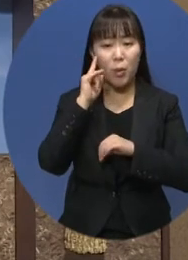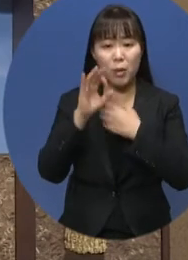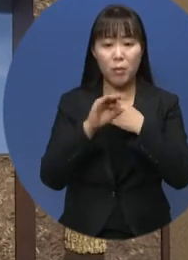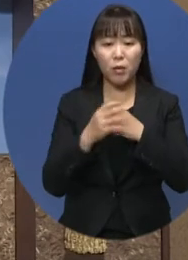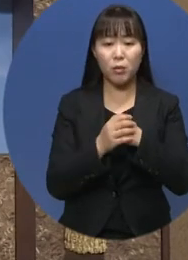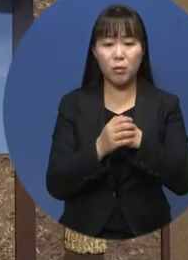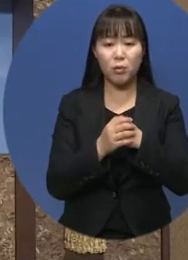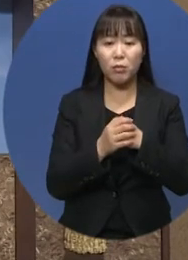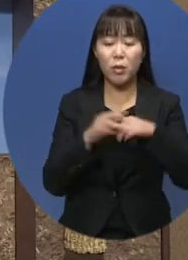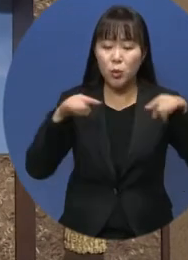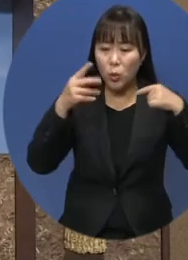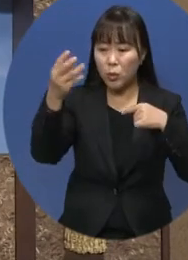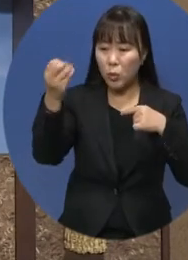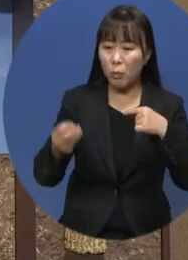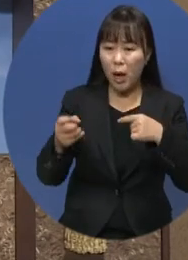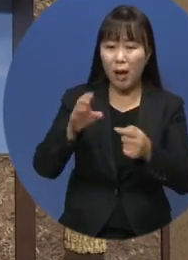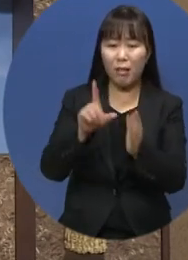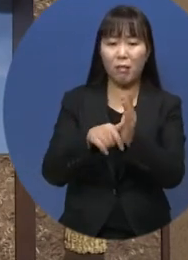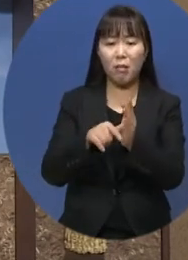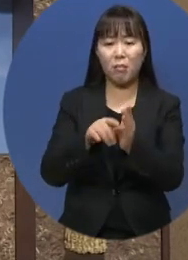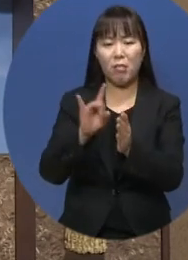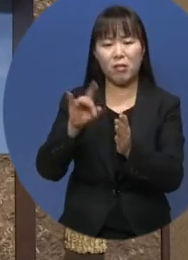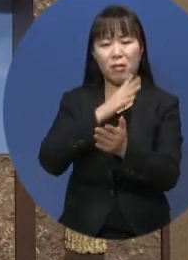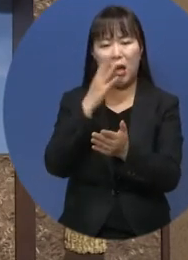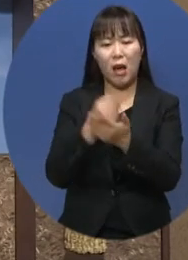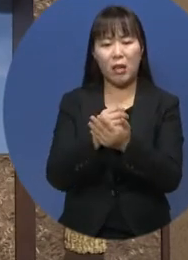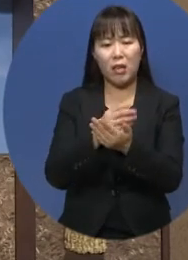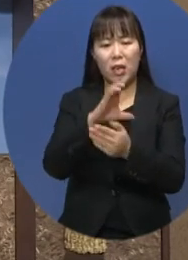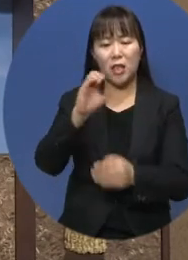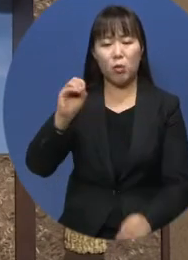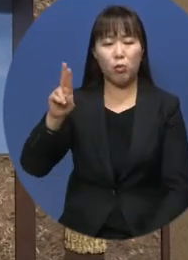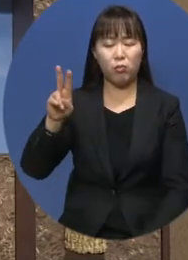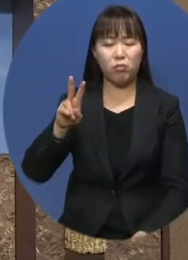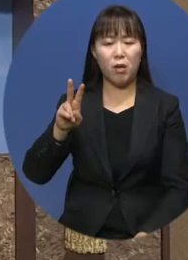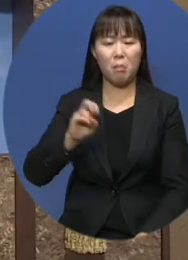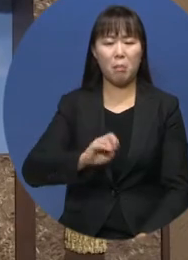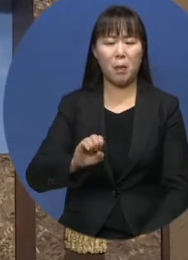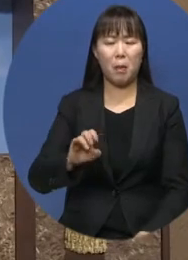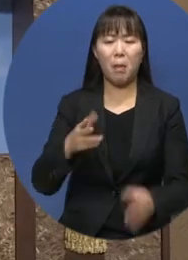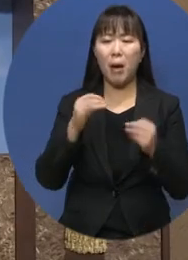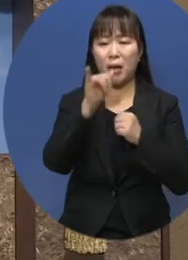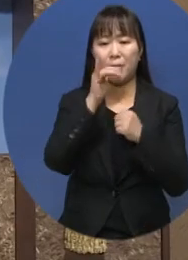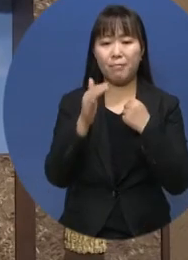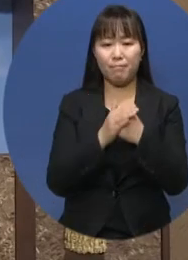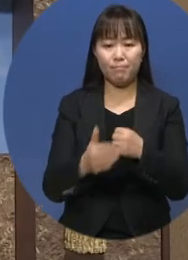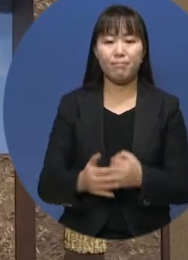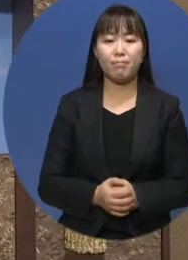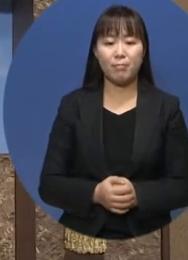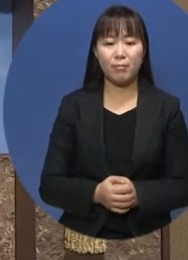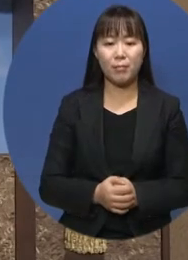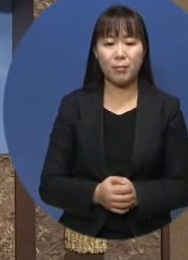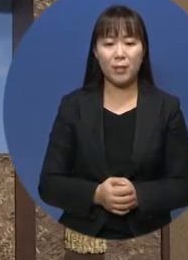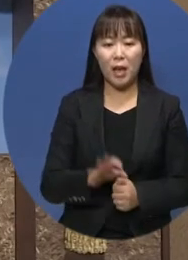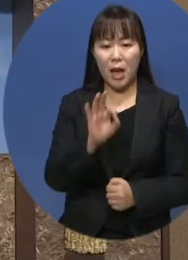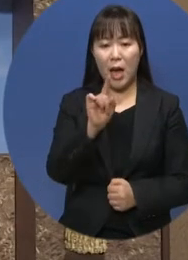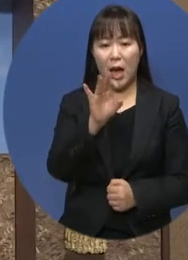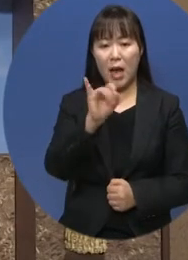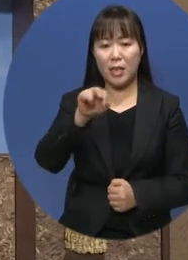종이 타월 쓸때마다 이게 전부다 이산화 탄소 배출을 위한 과정을 거쳤기 때문에 그리고 아이스팩